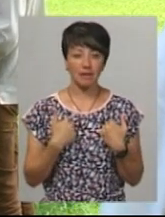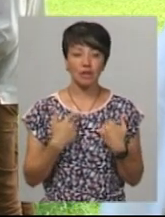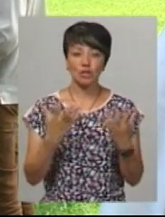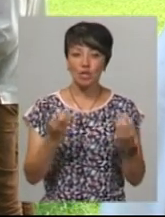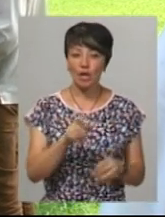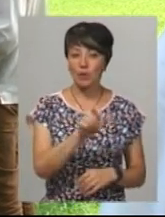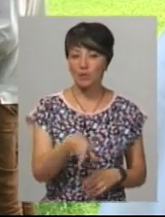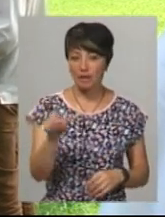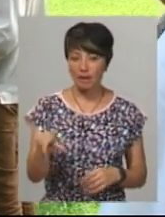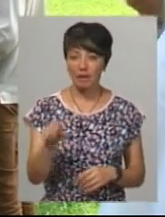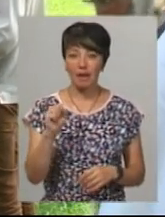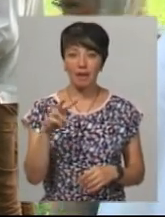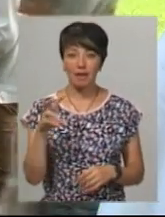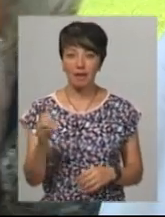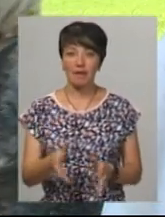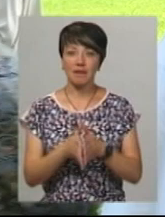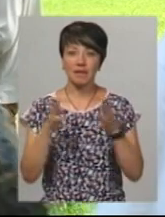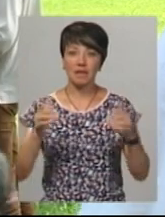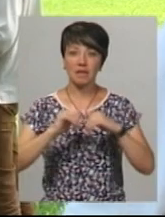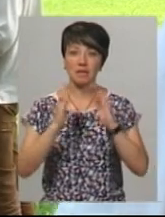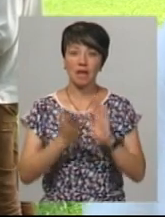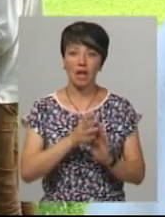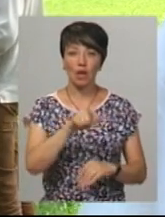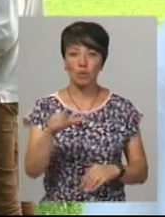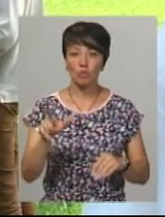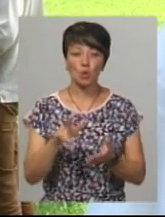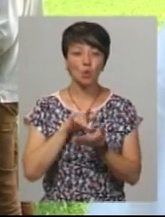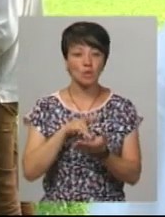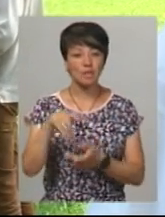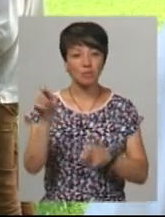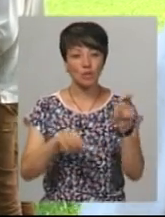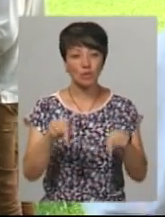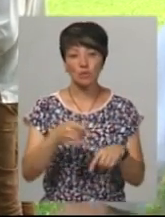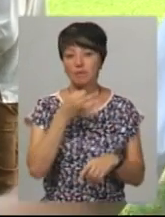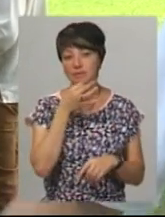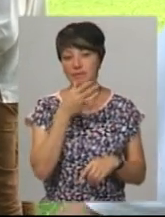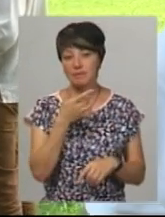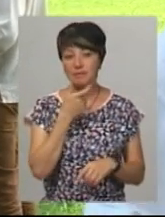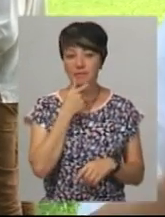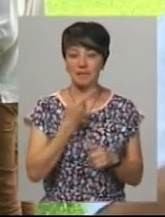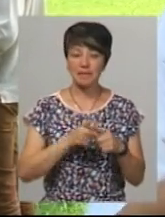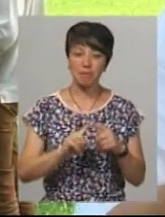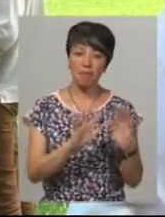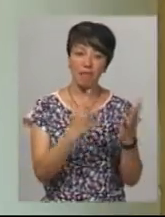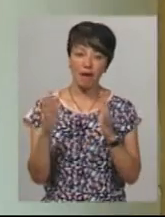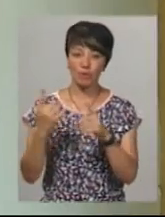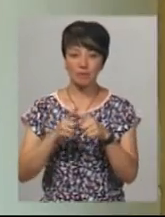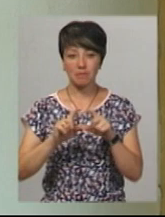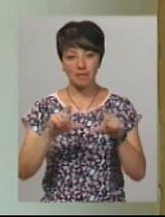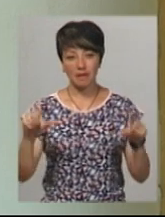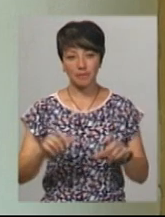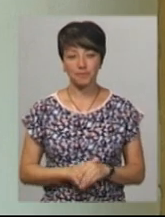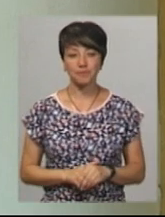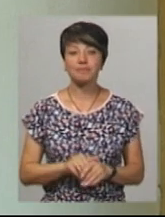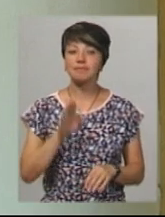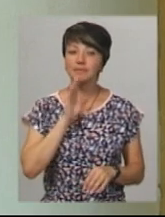людей, а великий загал людей, які будуть туристично приїжджати сюди і любуватися цим парком, цим закладом. Анна